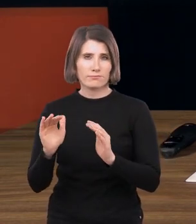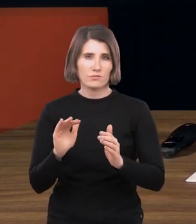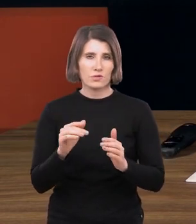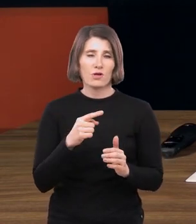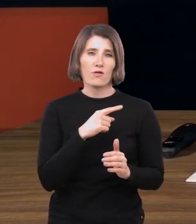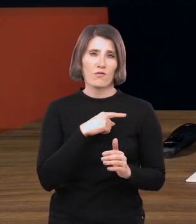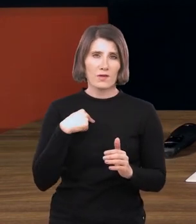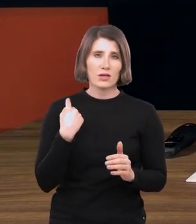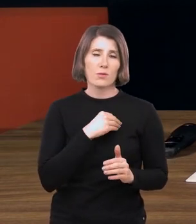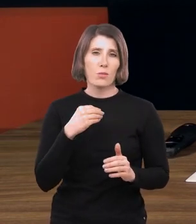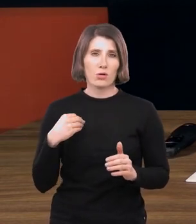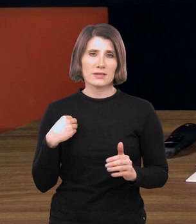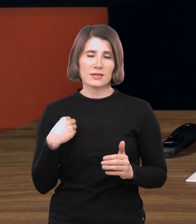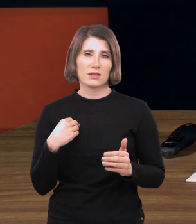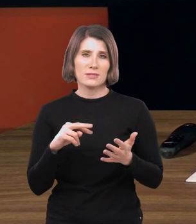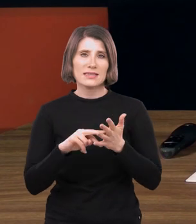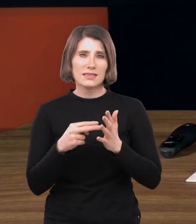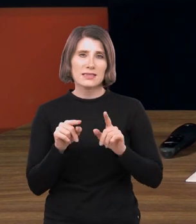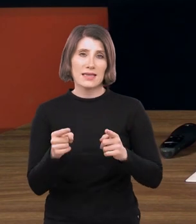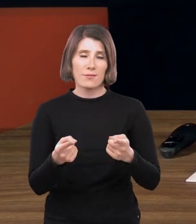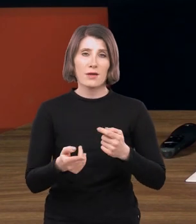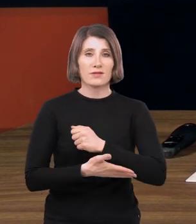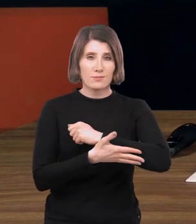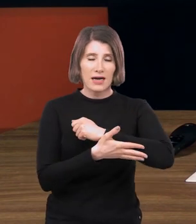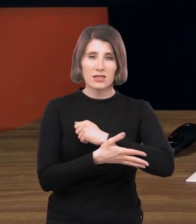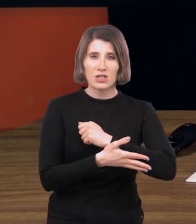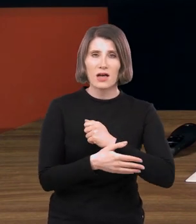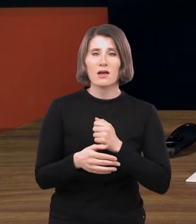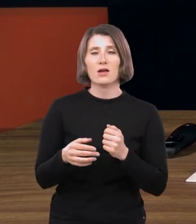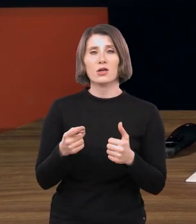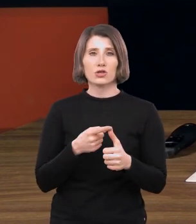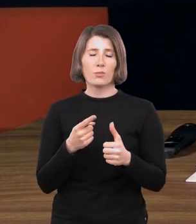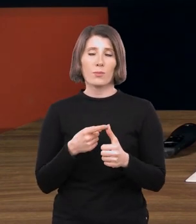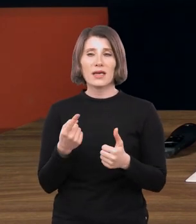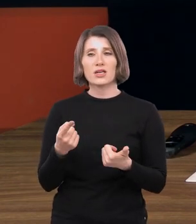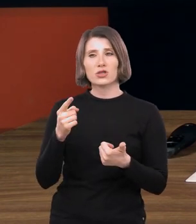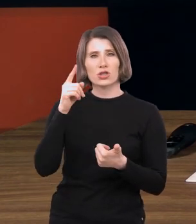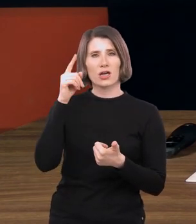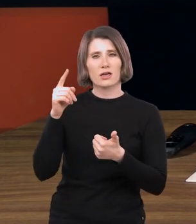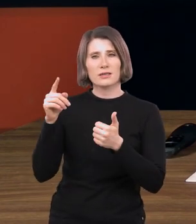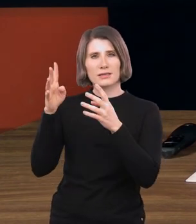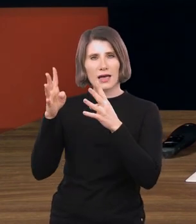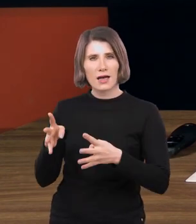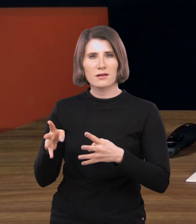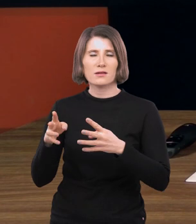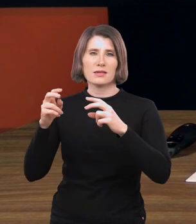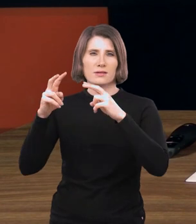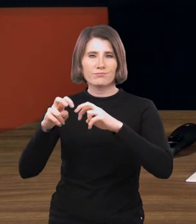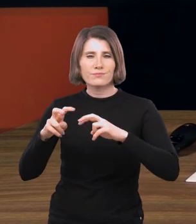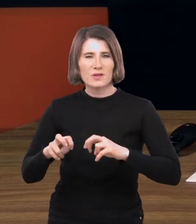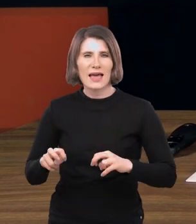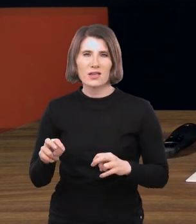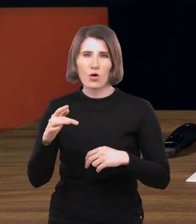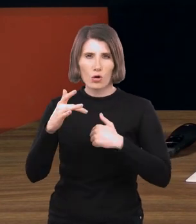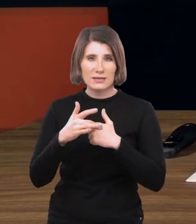system wsparcia i edukacji, począwszy od systemu diagnozy, który jest zdecydowanie lepszy niż był kiedyś.